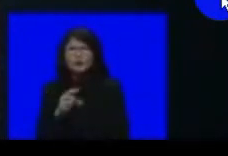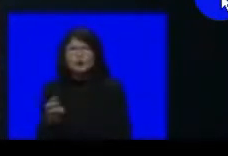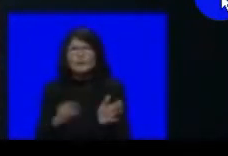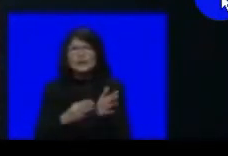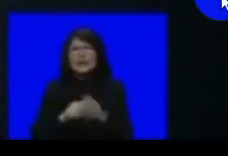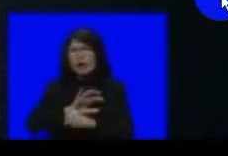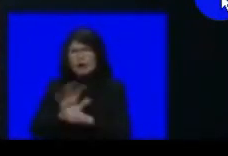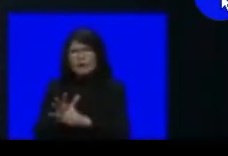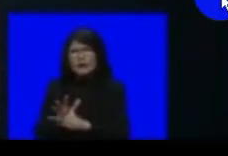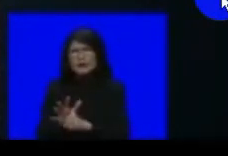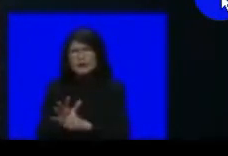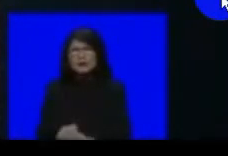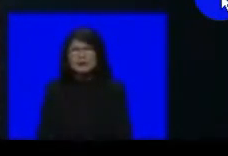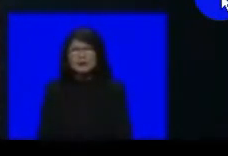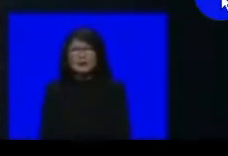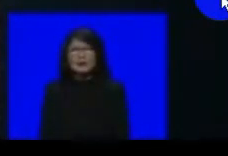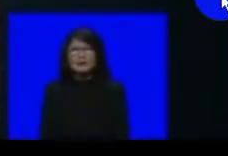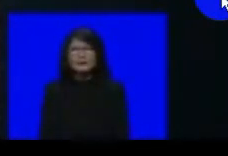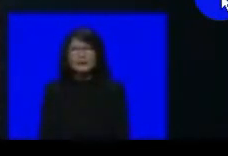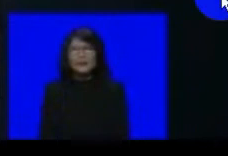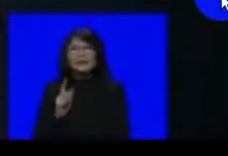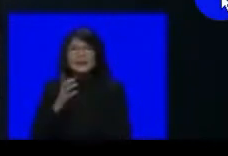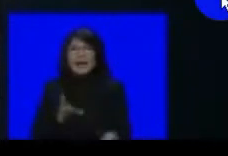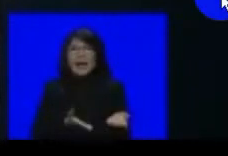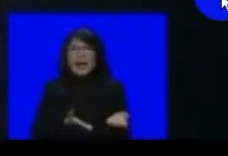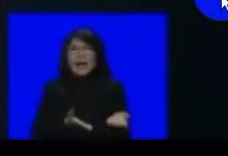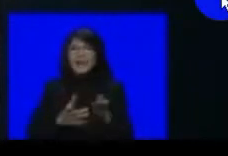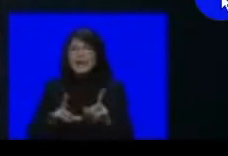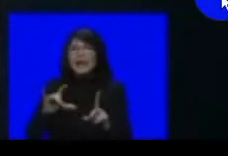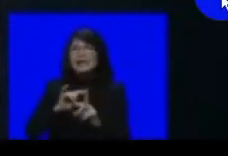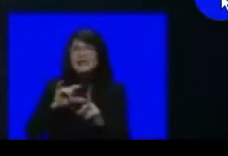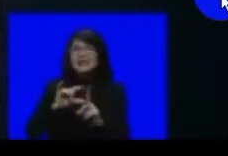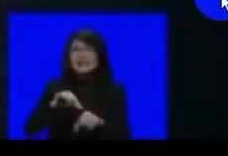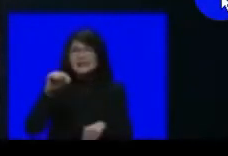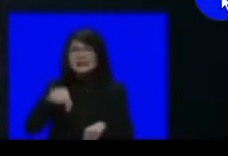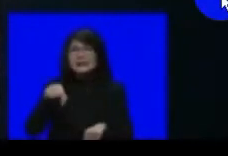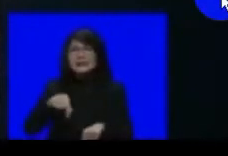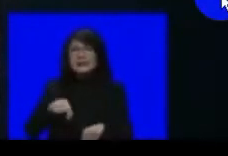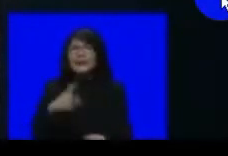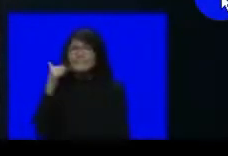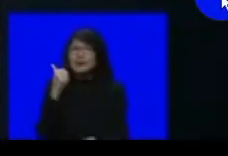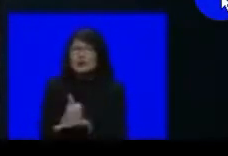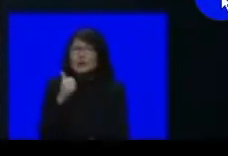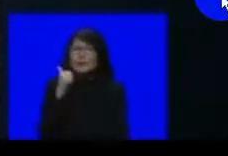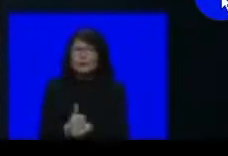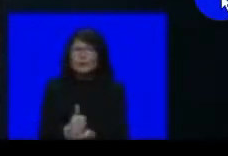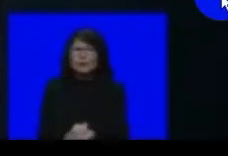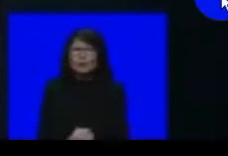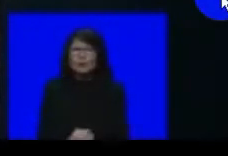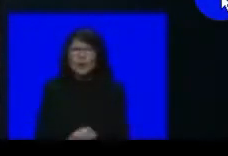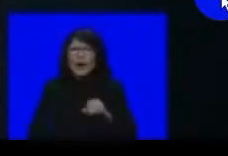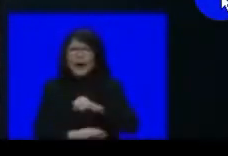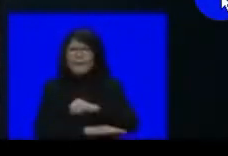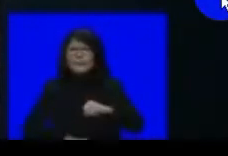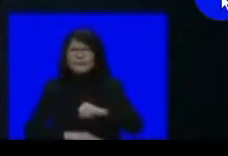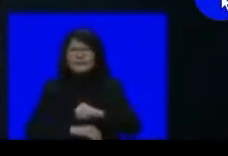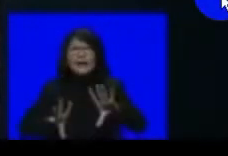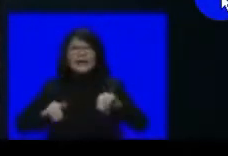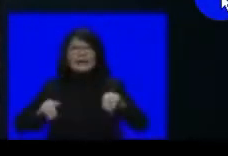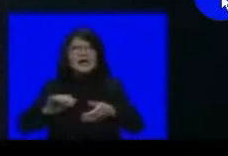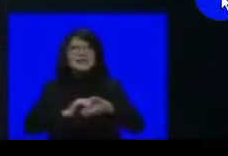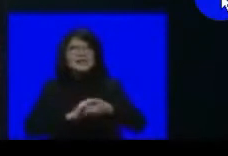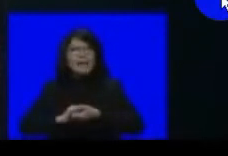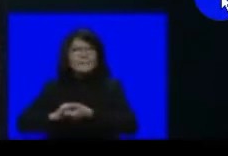menanggulangi pandemi COVID, sehingga layanan digital ini kami betul-betul berbasis pada